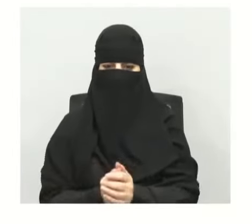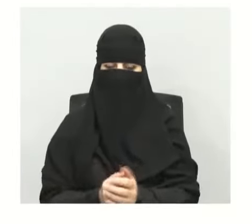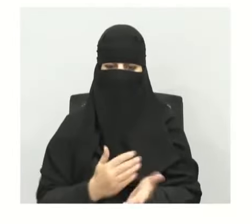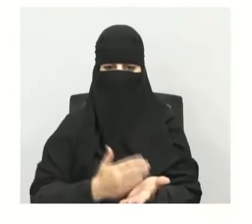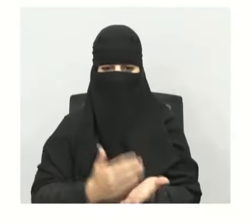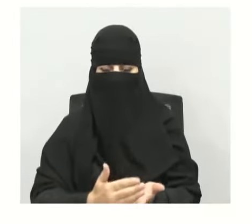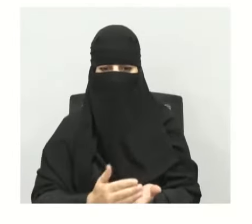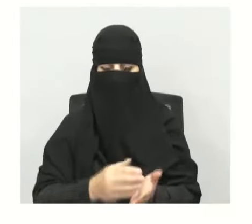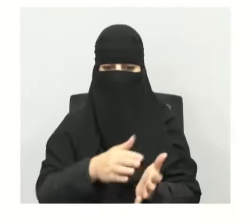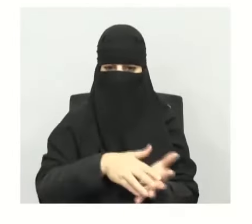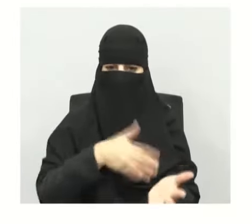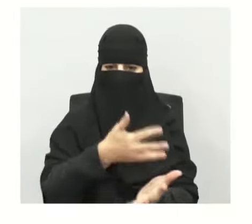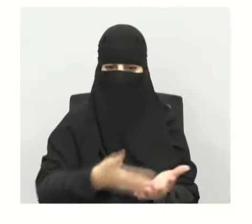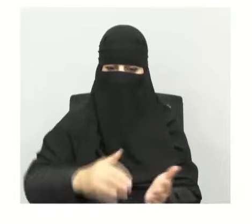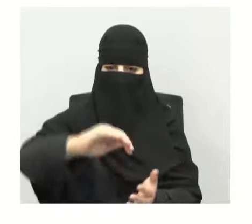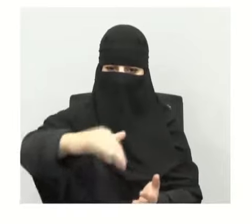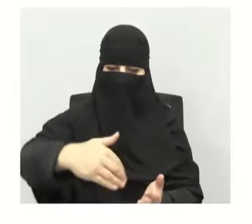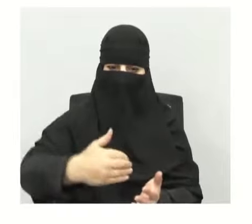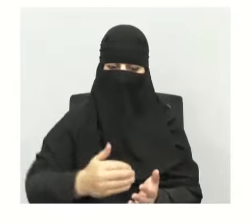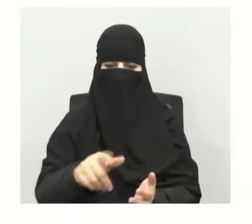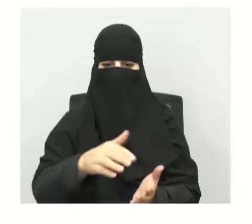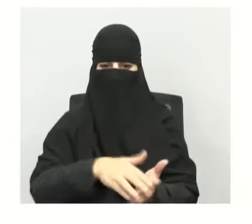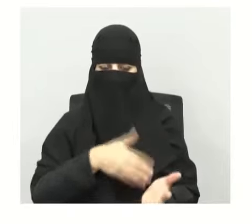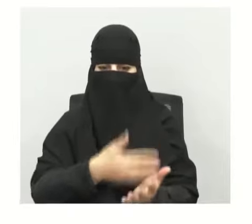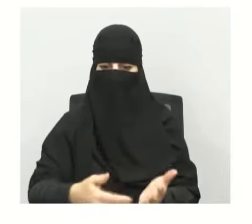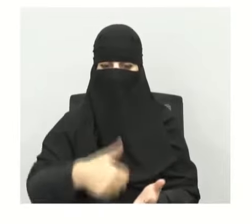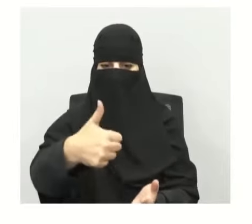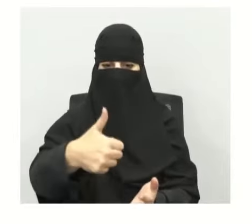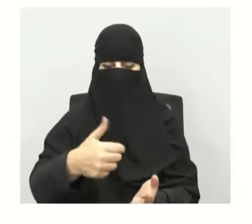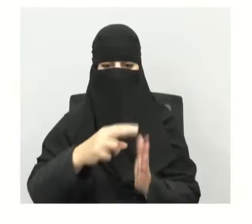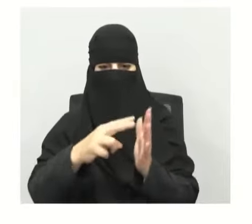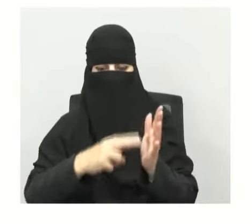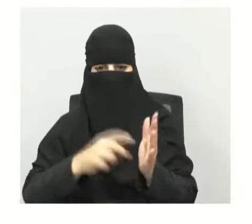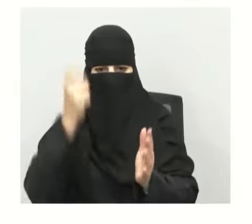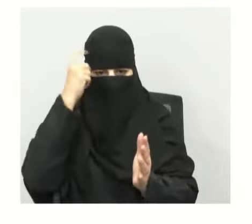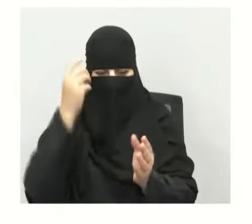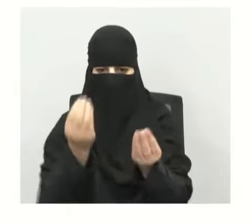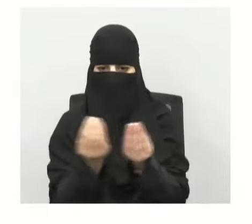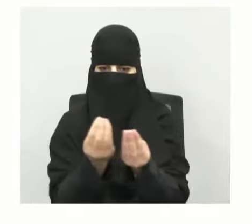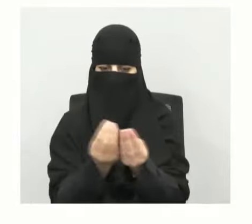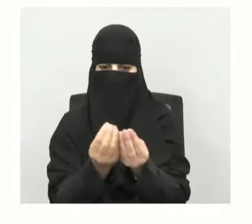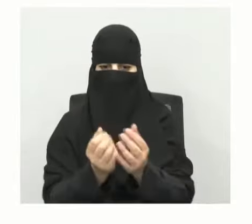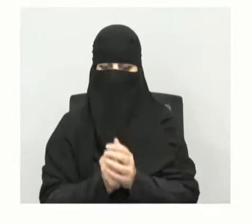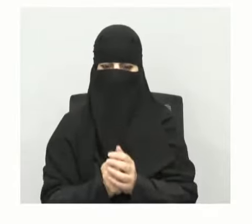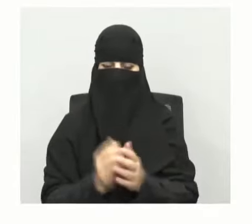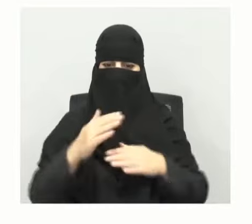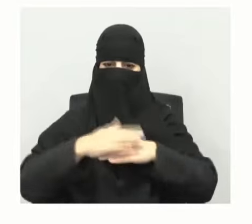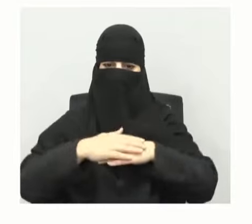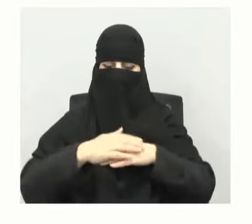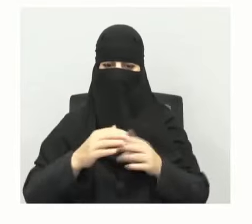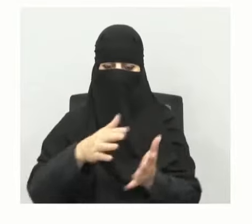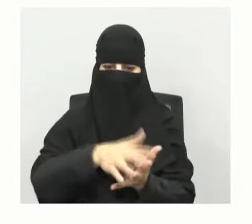اكمل الجدولين الاتيين لدينا الجدول الاول نقرا ونركز الان مع بعض الله يسعدكم على